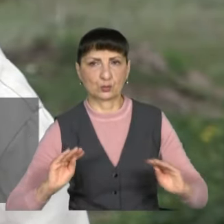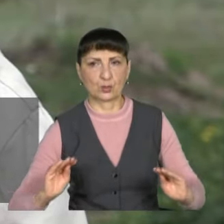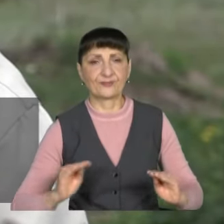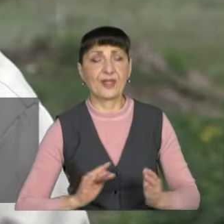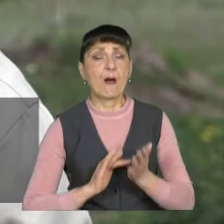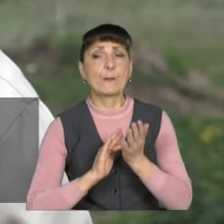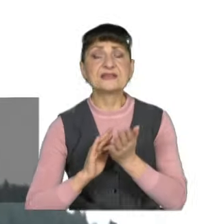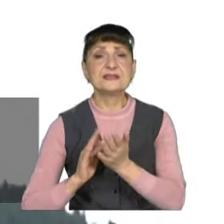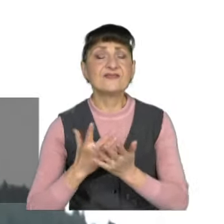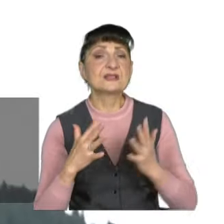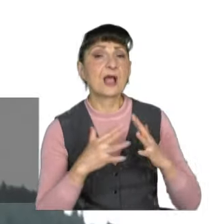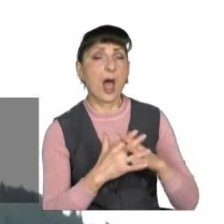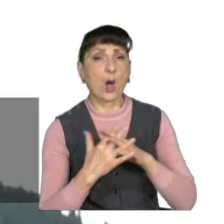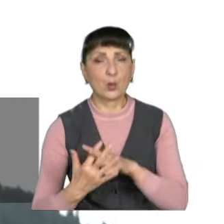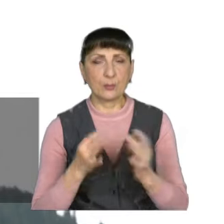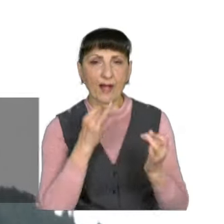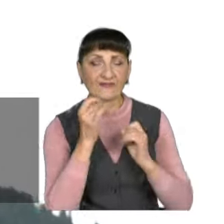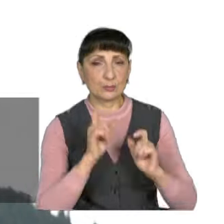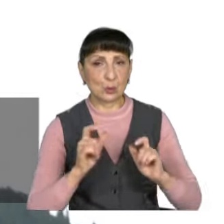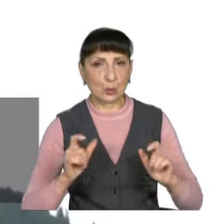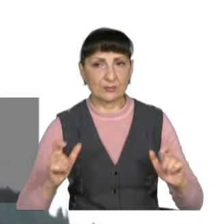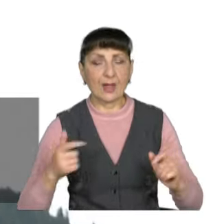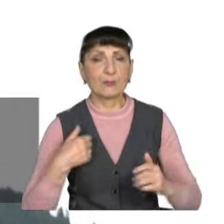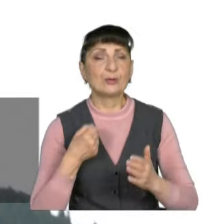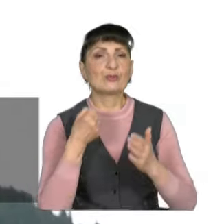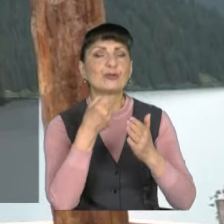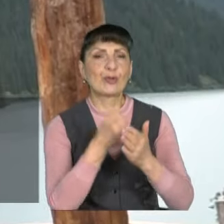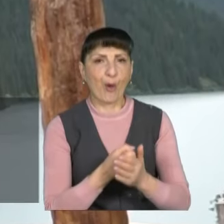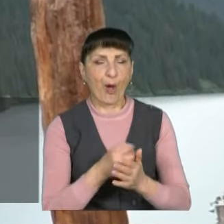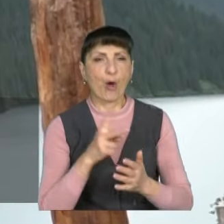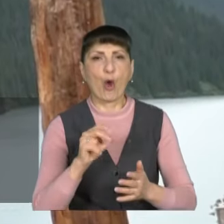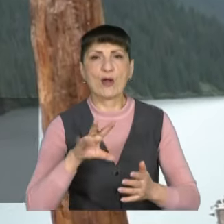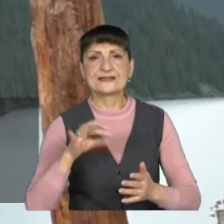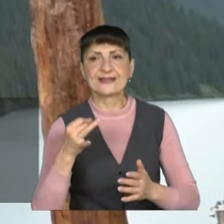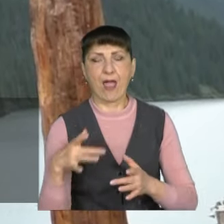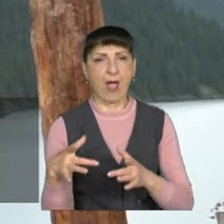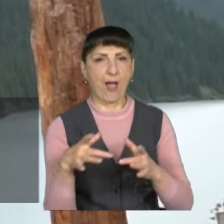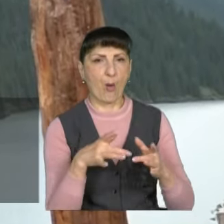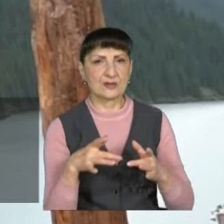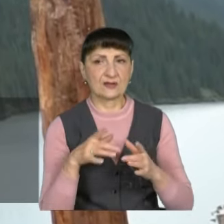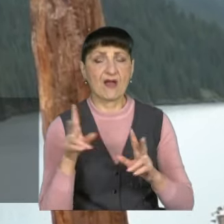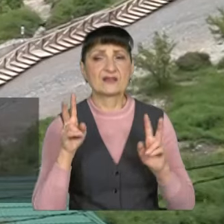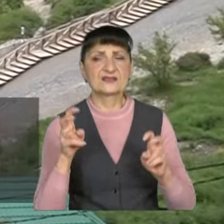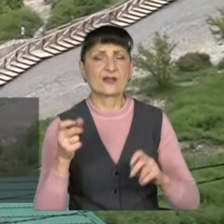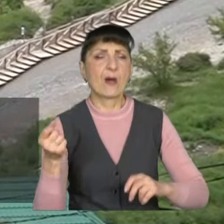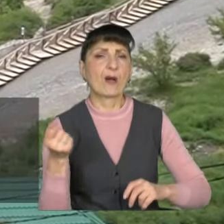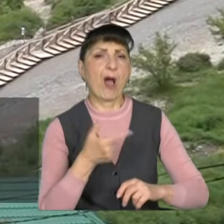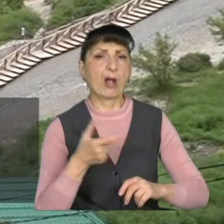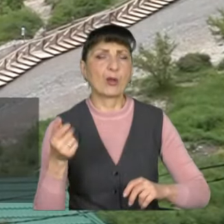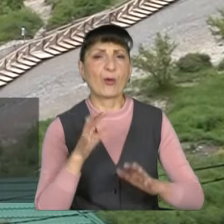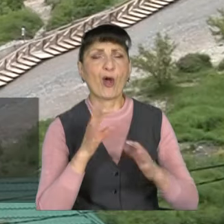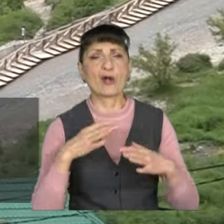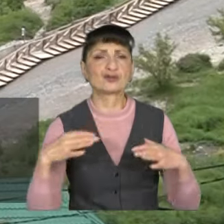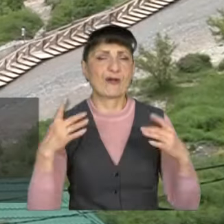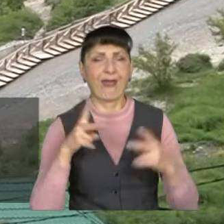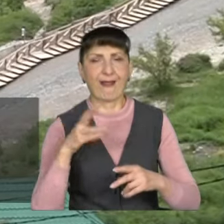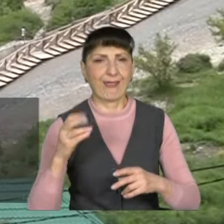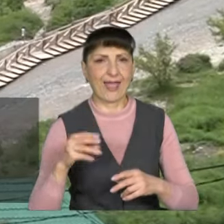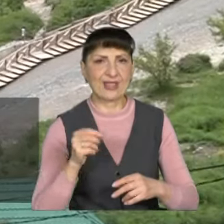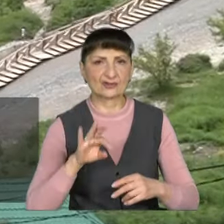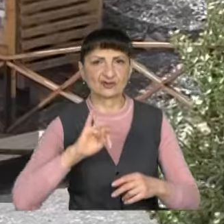развивать инфраструктуру. Посетив по пути несколько аулов и поговорив с местными, мы доехали до долгожданных Кольсайских озер, которые называют